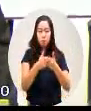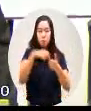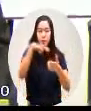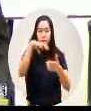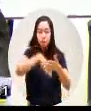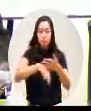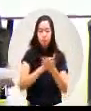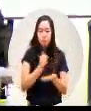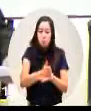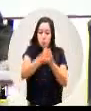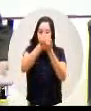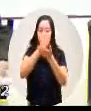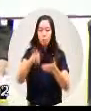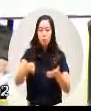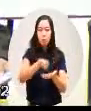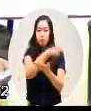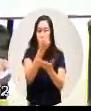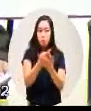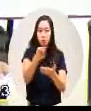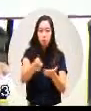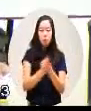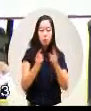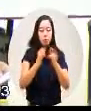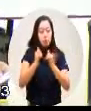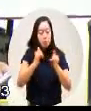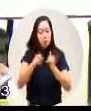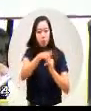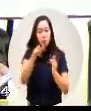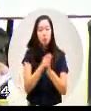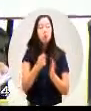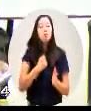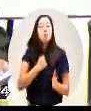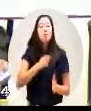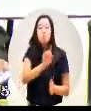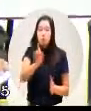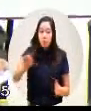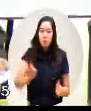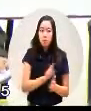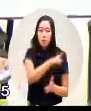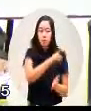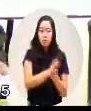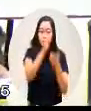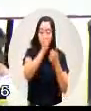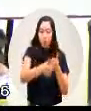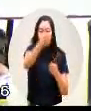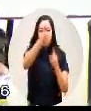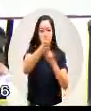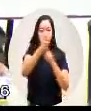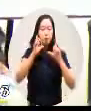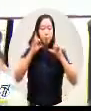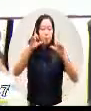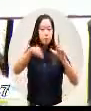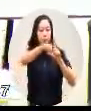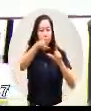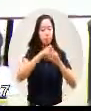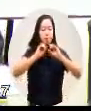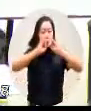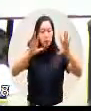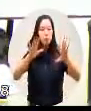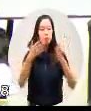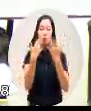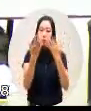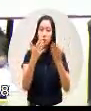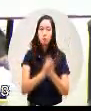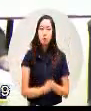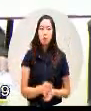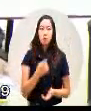尊严、政体按百姓需要知影，一定嘛站出来，我大家了解吼。我去保护家